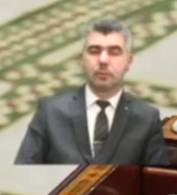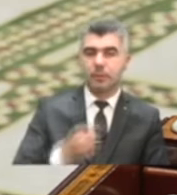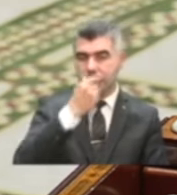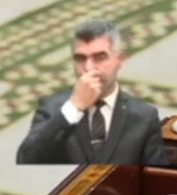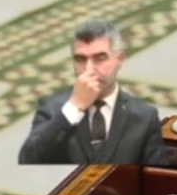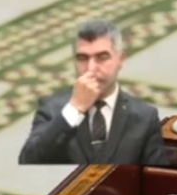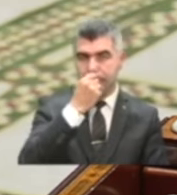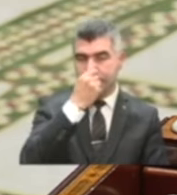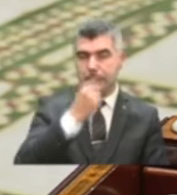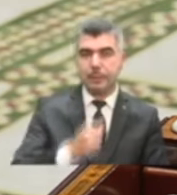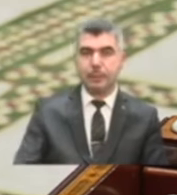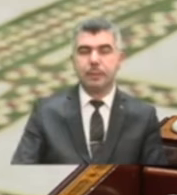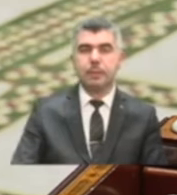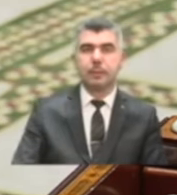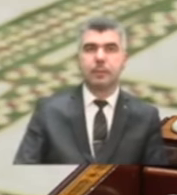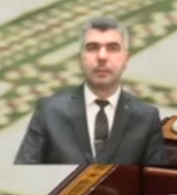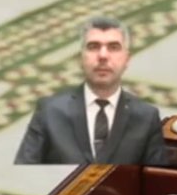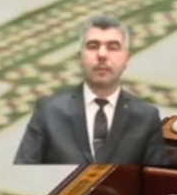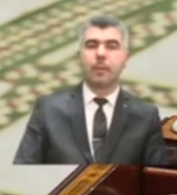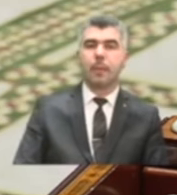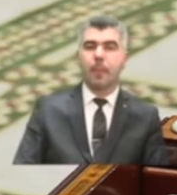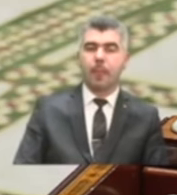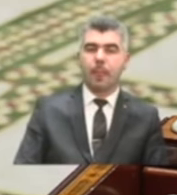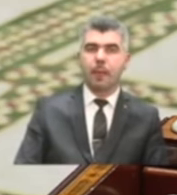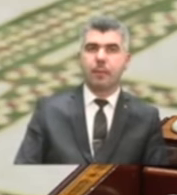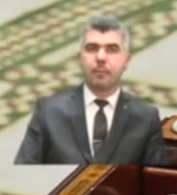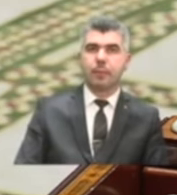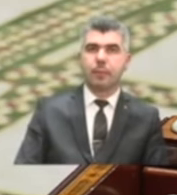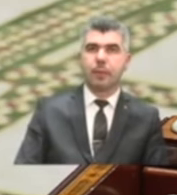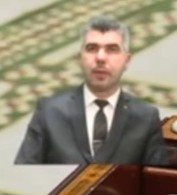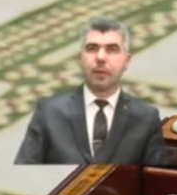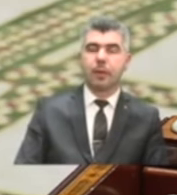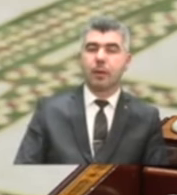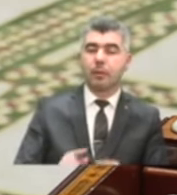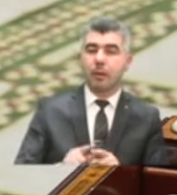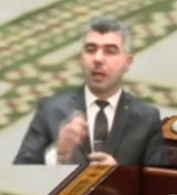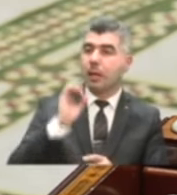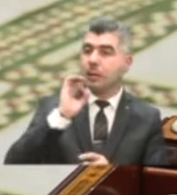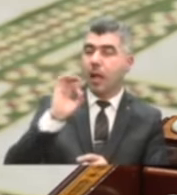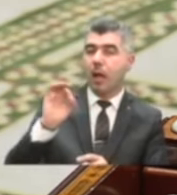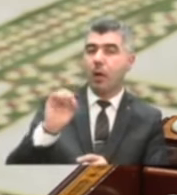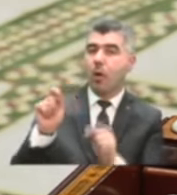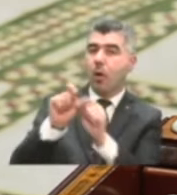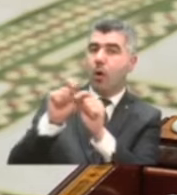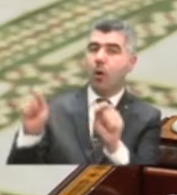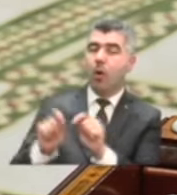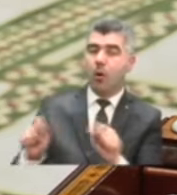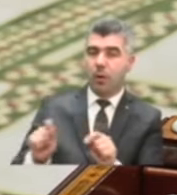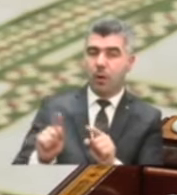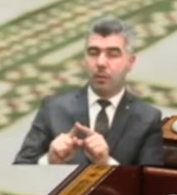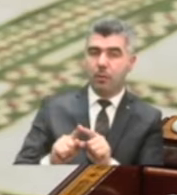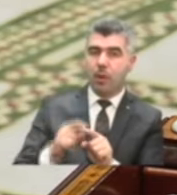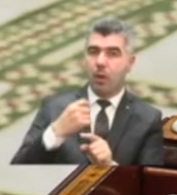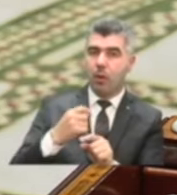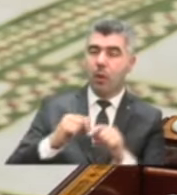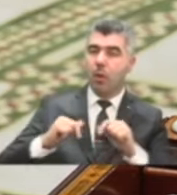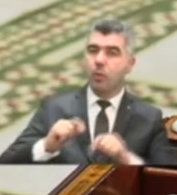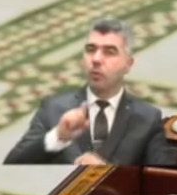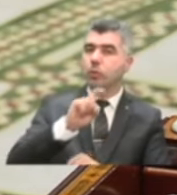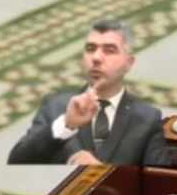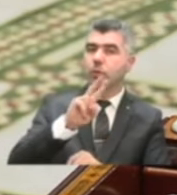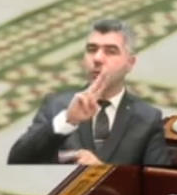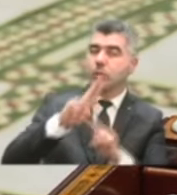السيده النائبه، شوف الله يجازيكم بخير السيد الوزير، انا انتما عطيتوا وجهه النظر ديالكم محترمه، وانا بغيت نعطي الوجهه ديال النظر